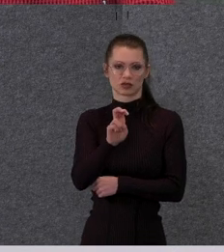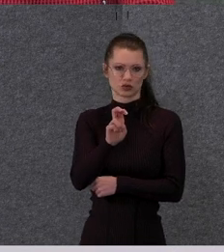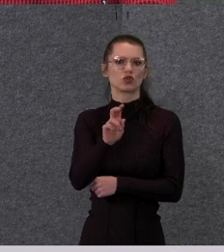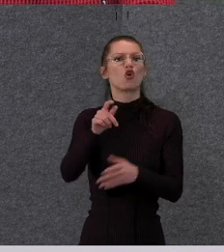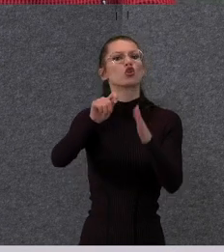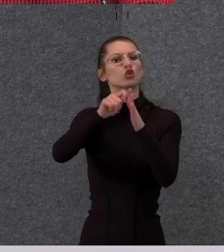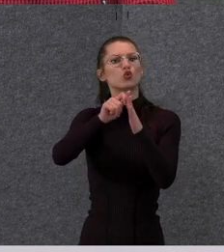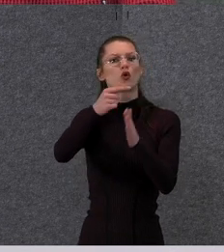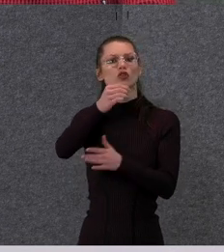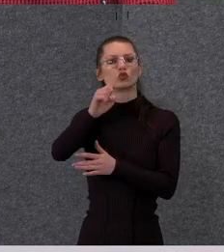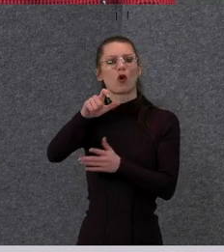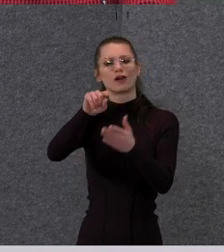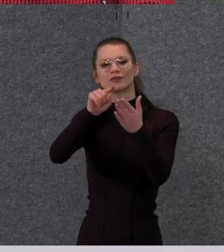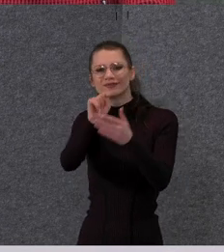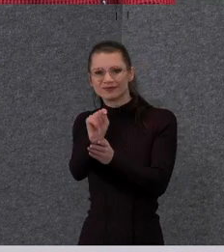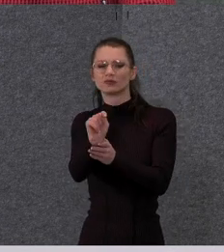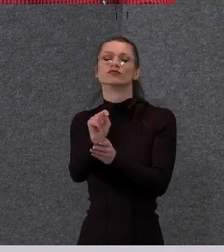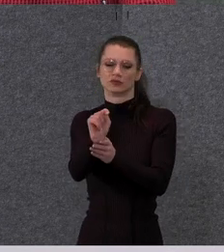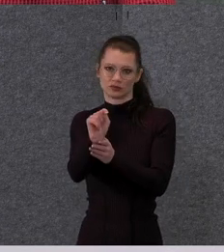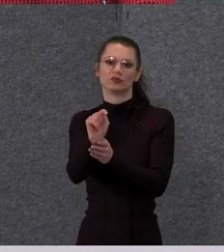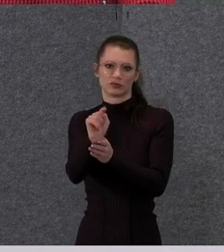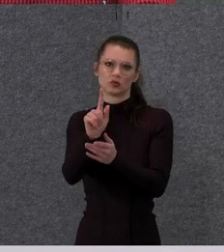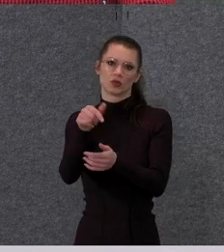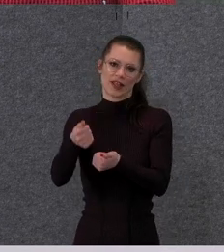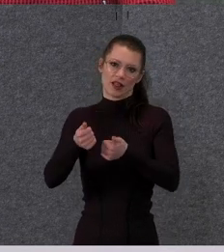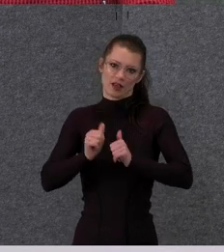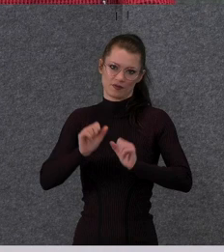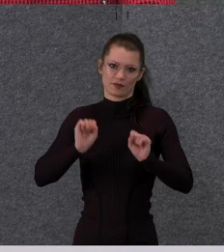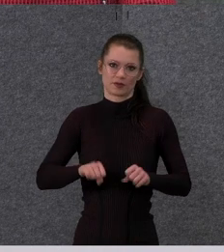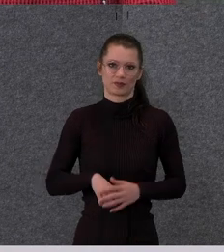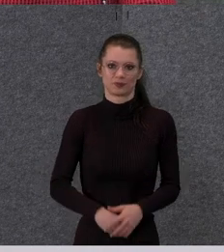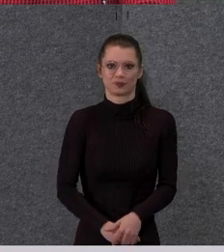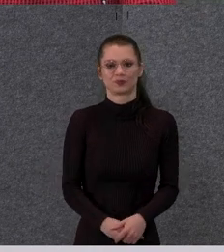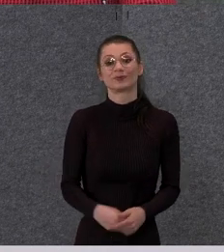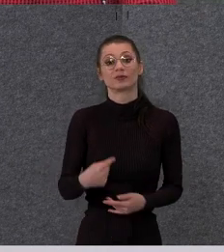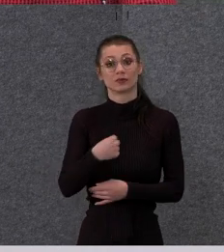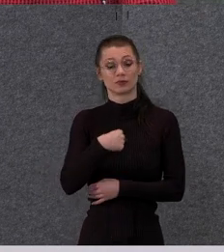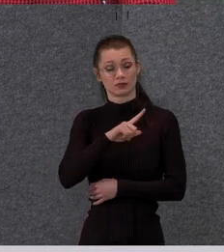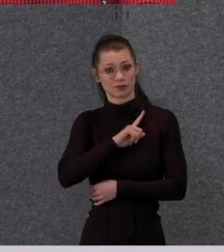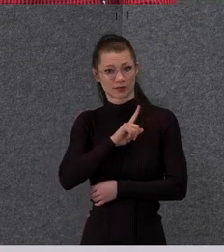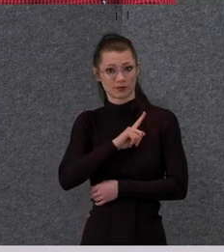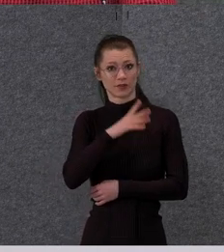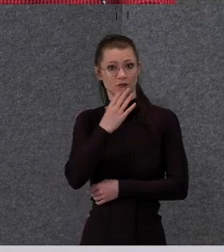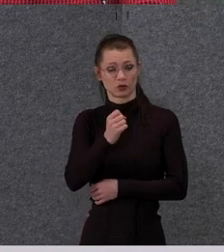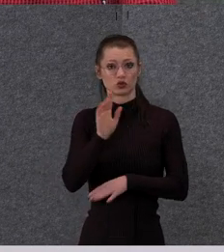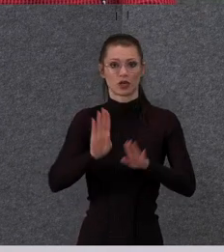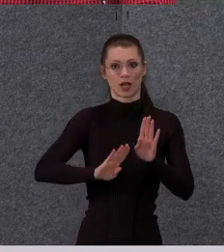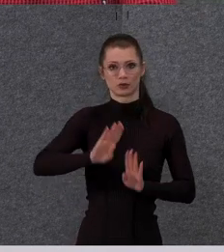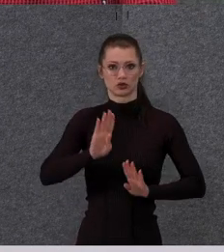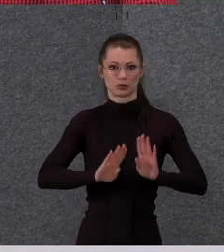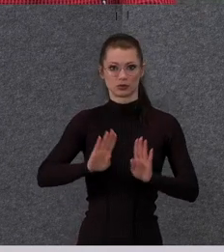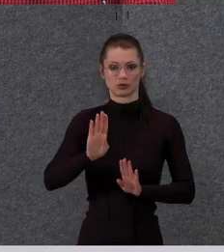drücken, um euch dort dann Hilfe zu holen. Ich möchte jetzt gerne die